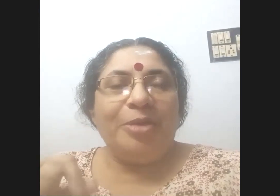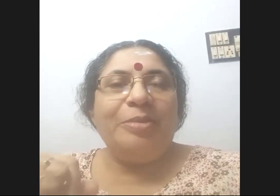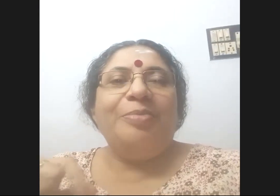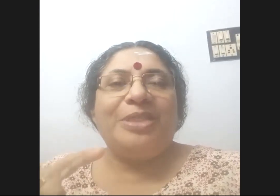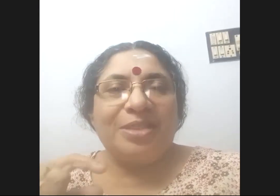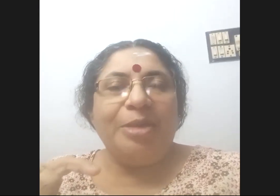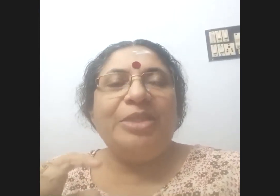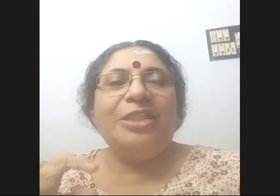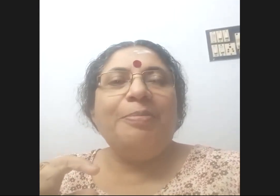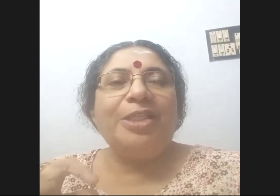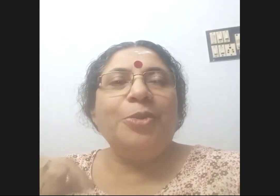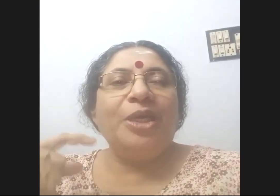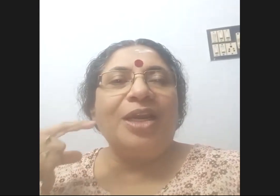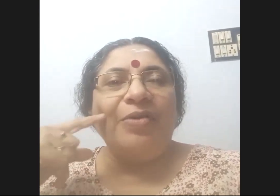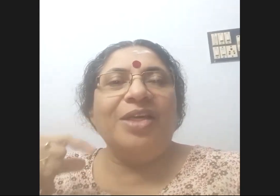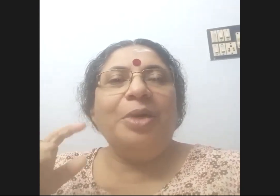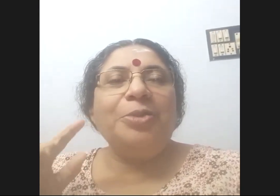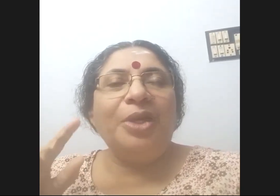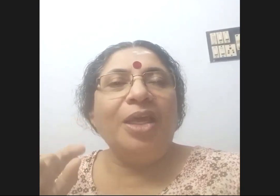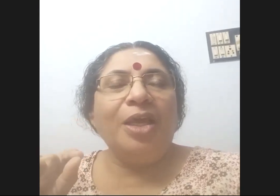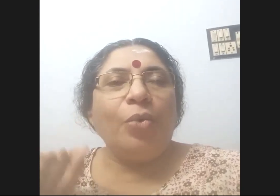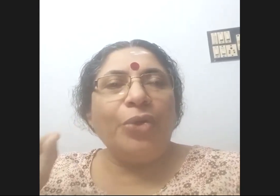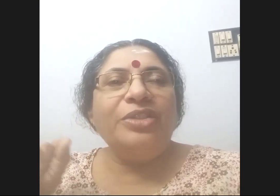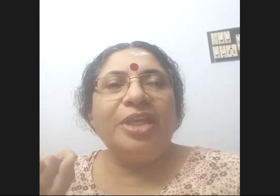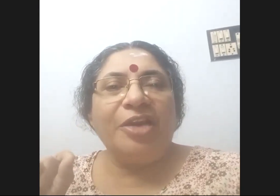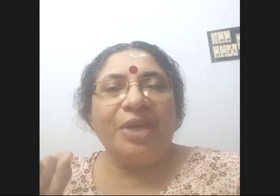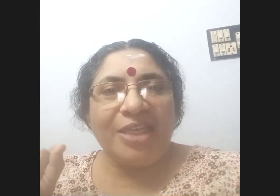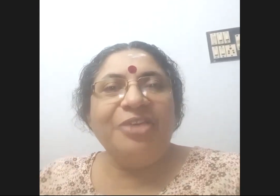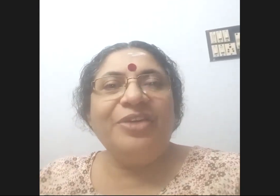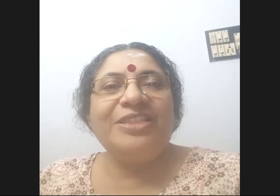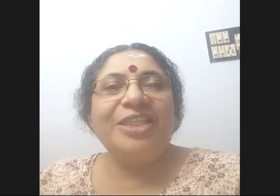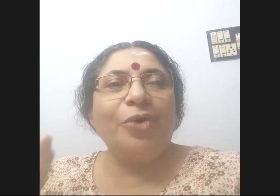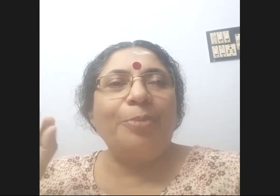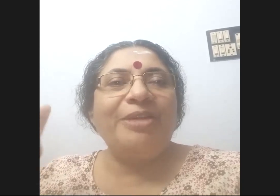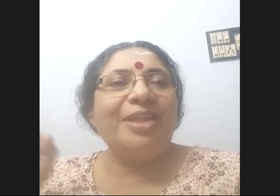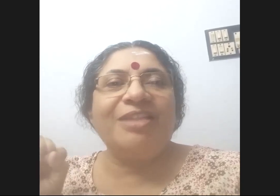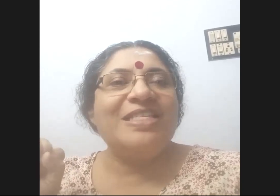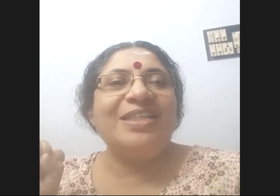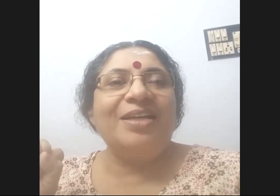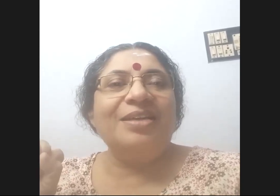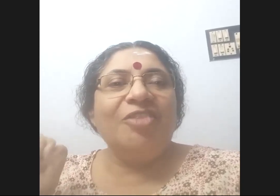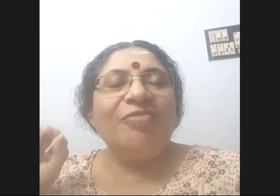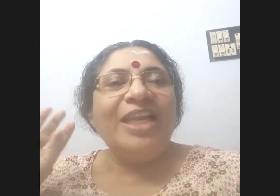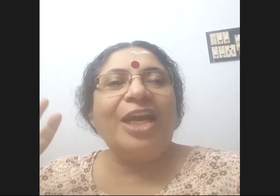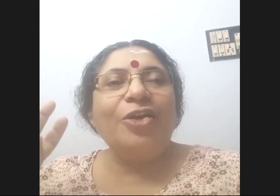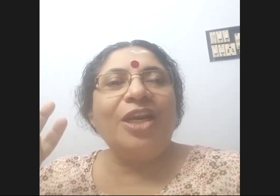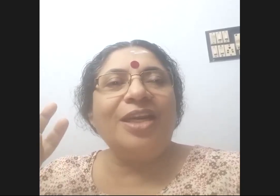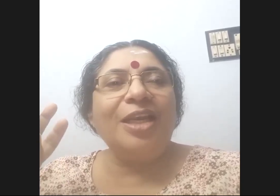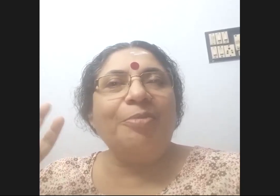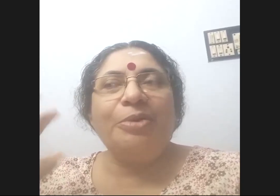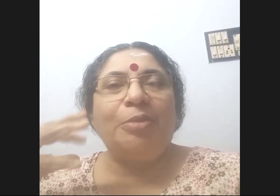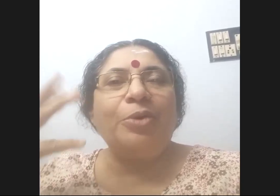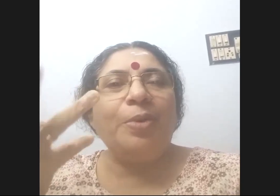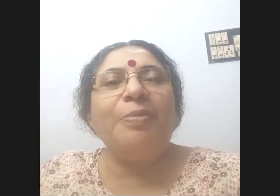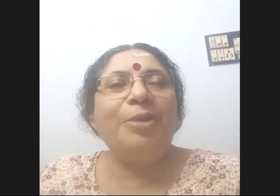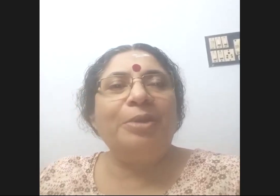ഇപ്പൊ പ്രസീത മാം നേരത്തെ പറഞ്ഞതുപോലെ കവള്, അപ്പൊ അതുപോലെ ഓരോരുത്തരെയും അവരെ ഐഡന്റിഫൈ ചെയ്യുന്ന ഓരോ പ്രത്യേകത വെച്ചിട്ടാണ്. വലിയ കണ്ണുള്ളതാണെങ്കിൽ